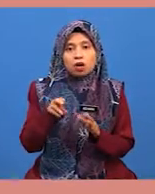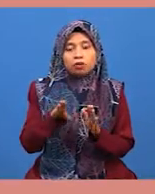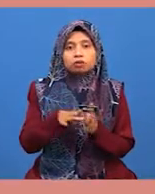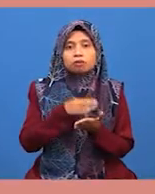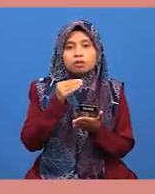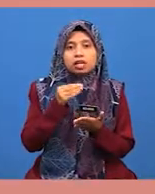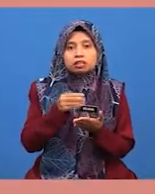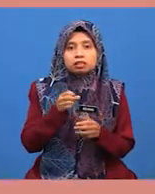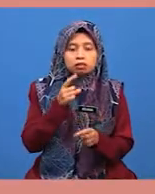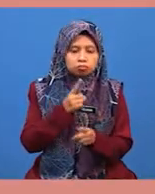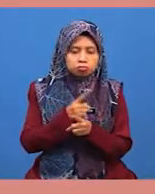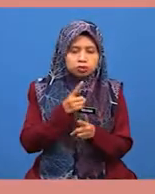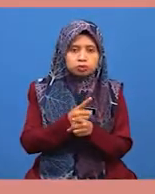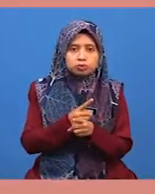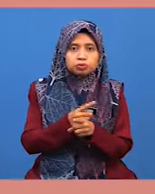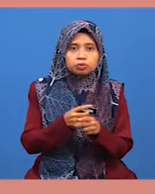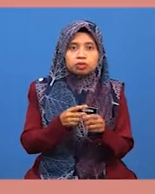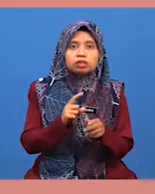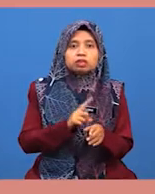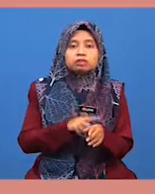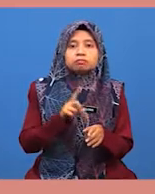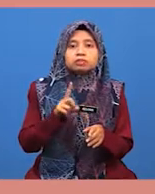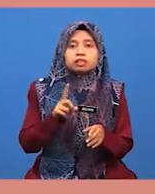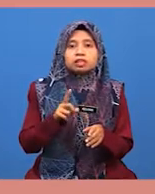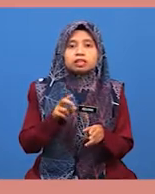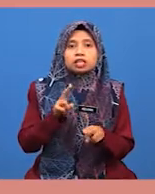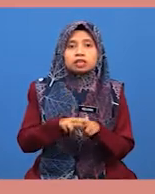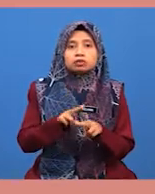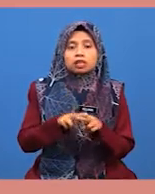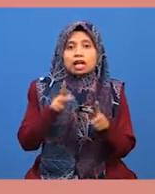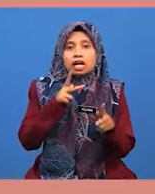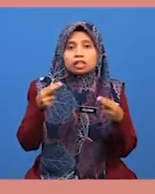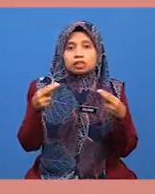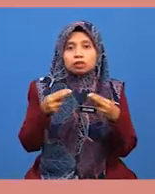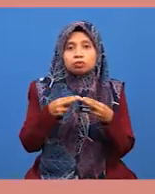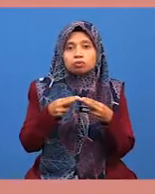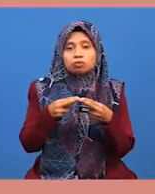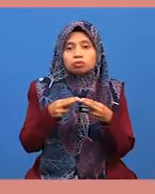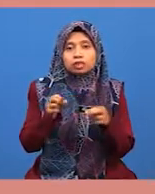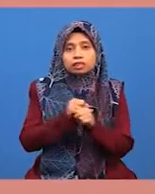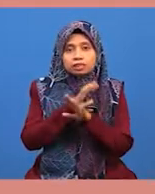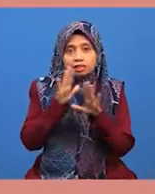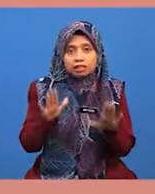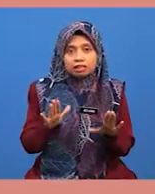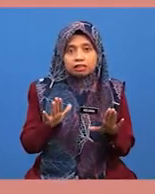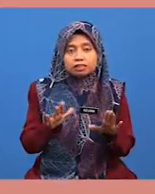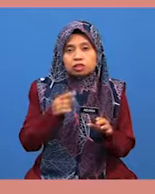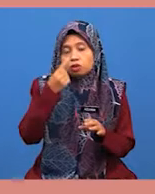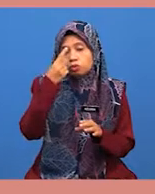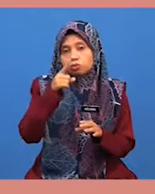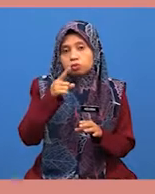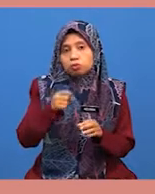belajar bersungguh-sungguh. Di manakah kedudukan kata hubung pancangan keterangan?